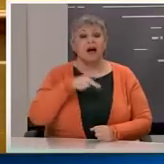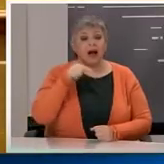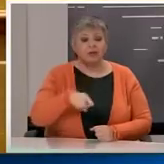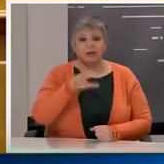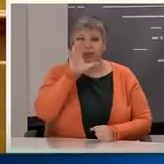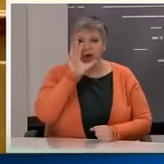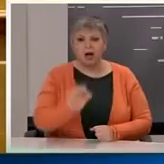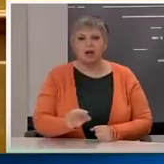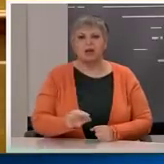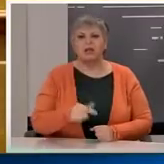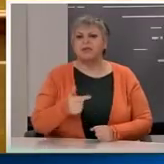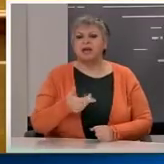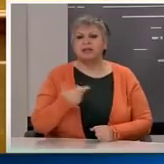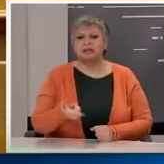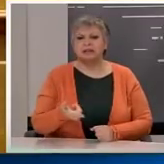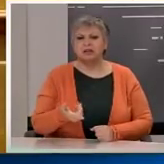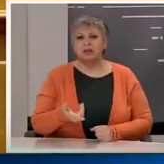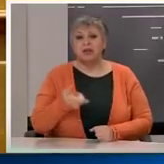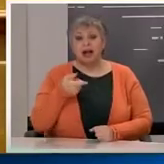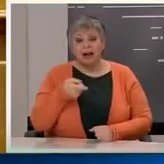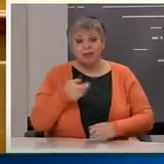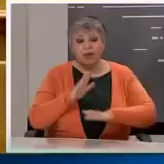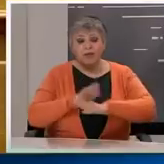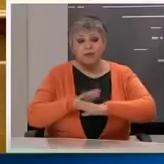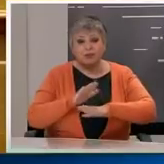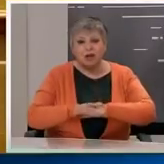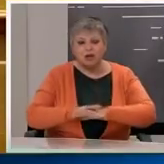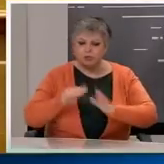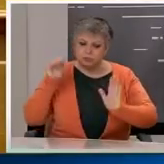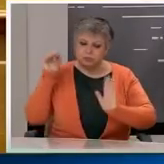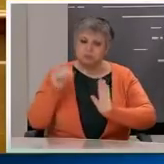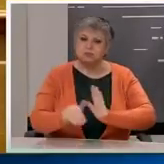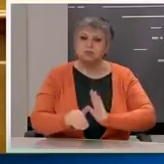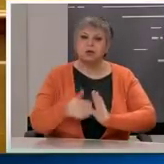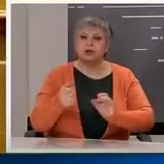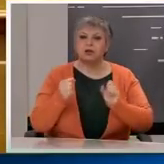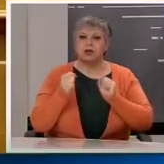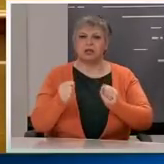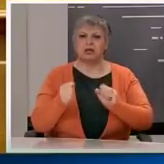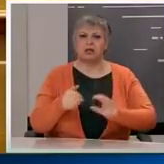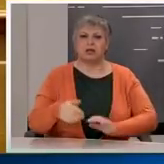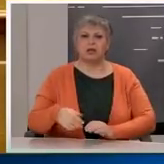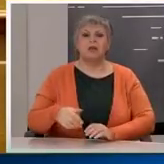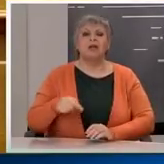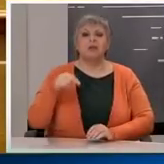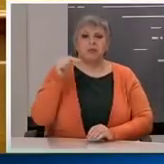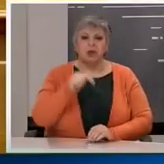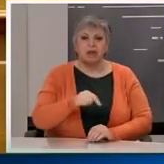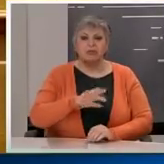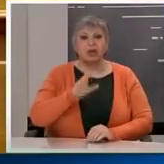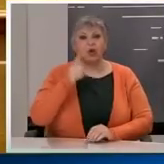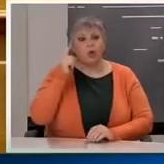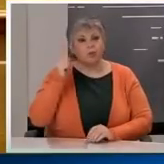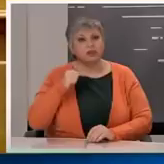υγείας ότι και αυτοί είναι μέρος του πάρτι και μέρος αυτής της φαυλότητας. Γι' αυτό κατέρευσε,